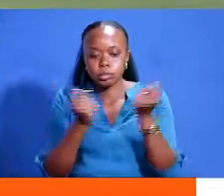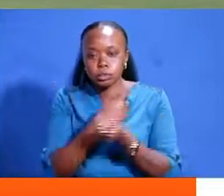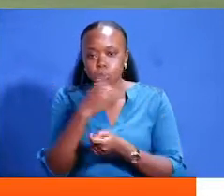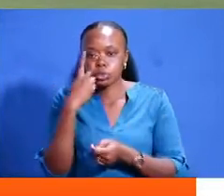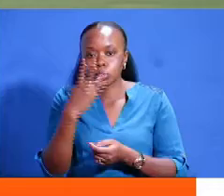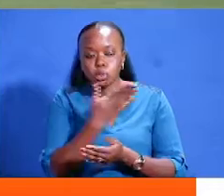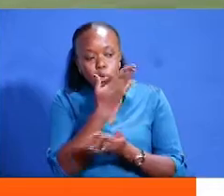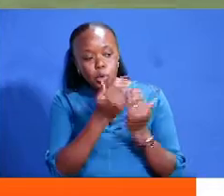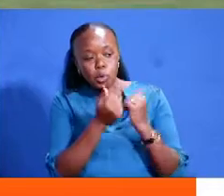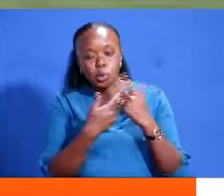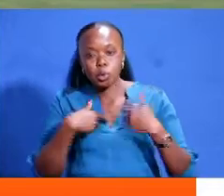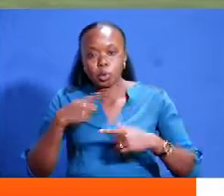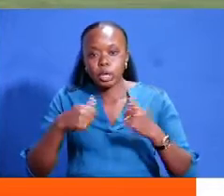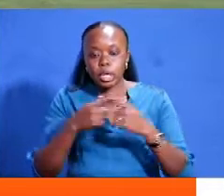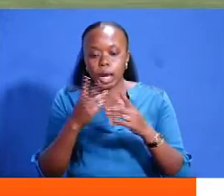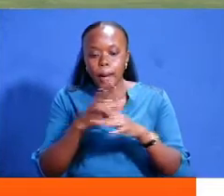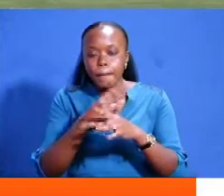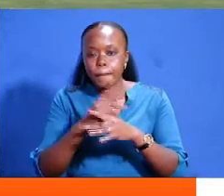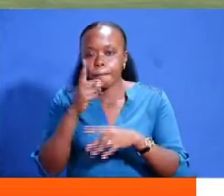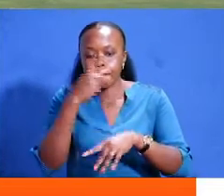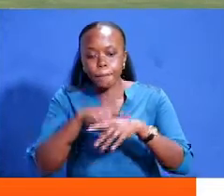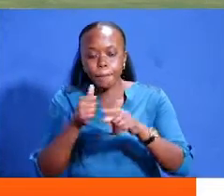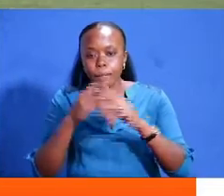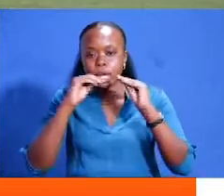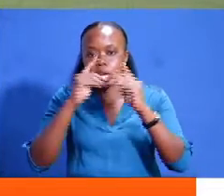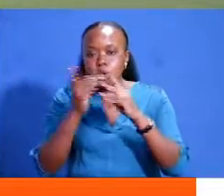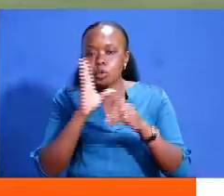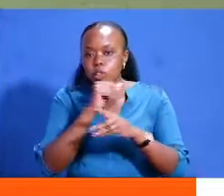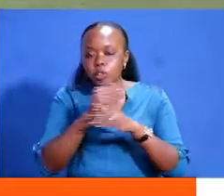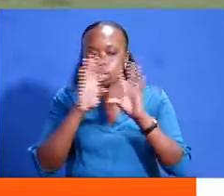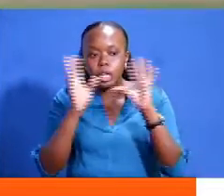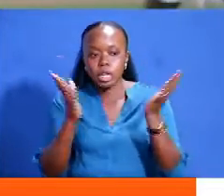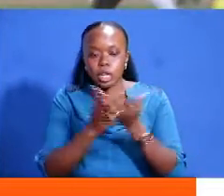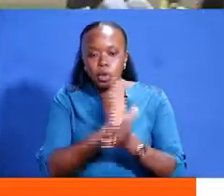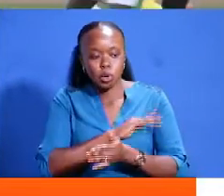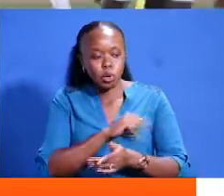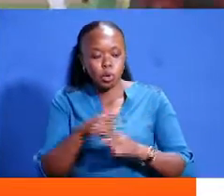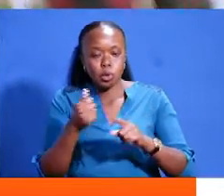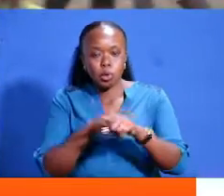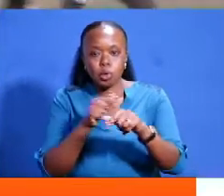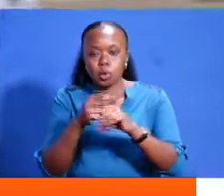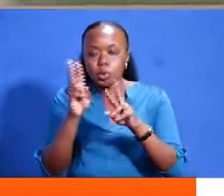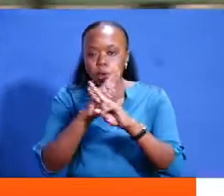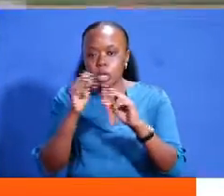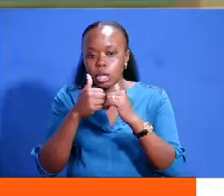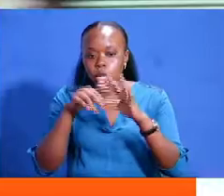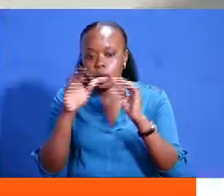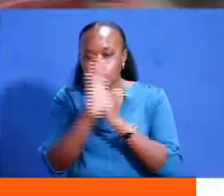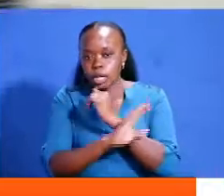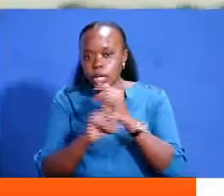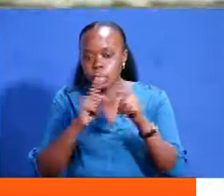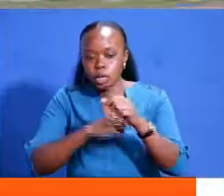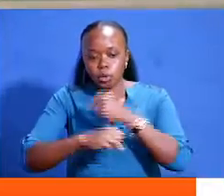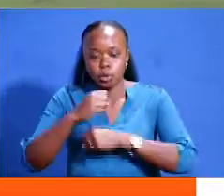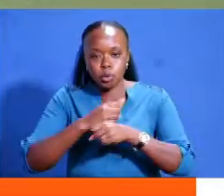Timu hizo mbili zinatarajiwa kutoana kijasho katika mechi ya mkondo wa kwanza ya kufuzu kombe la dunia wanawake itakayoandaliwa nchini